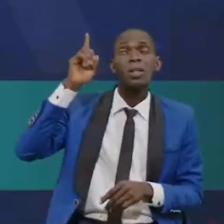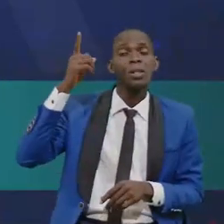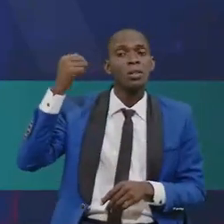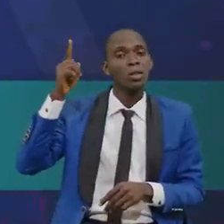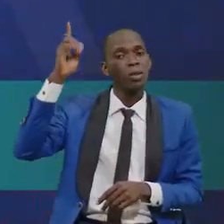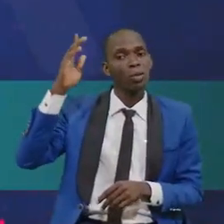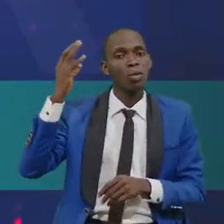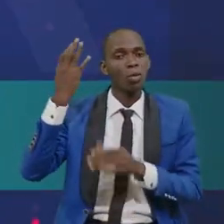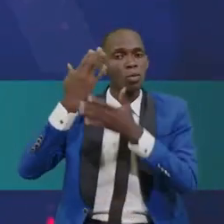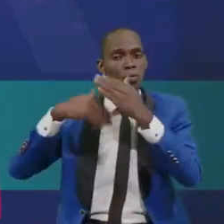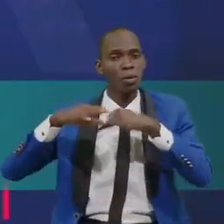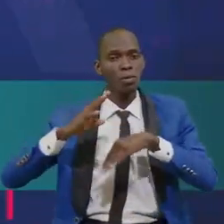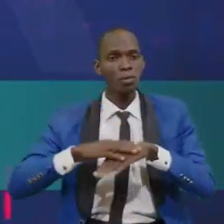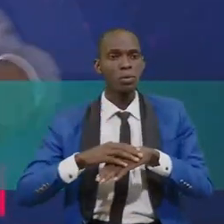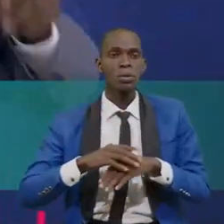du ciel,